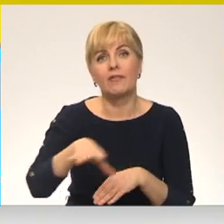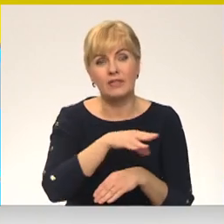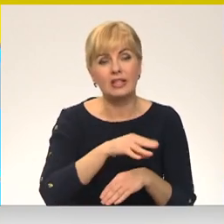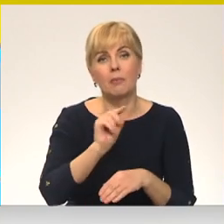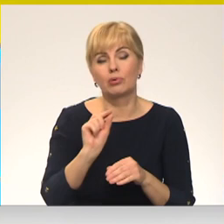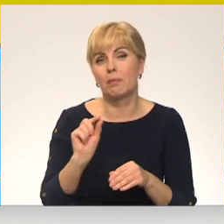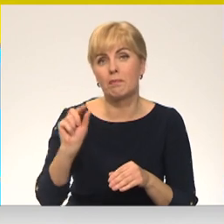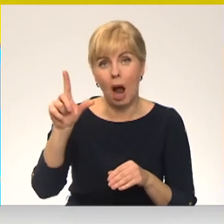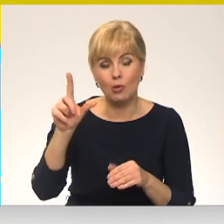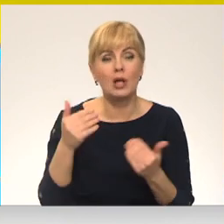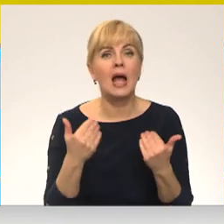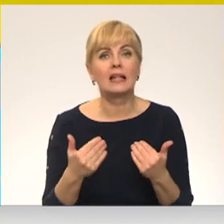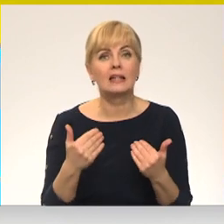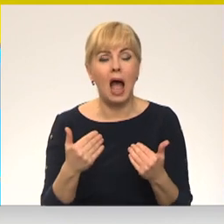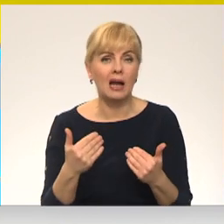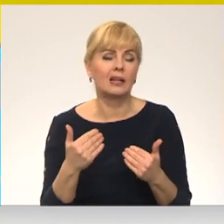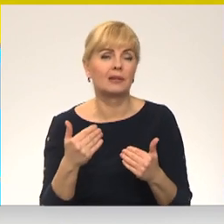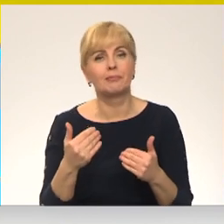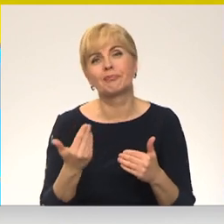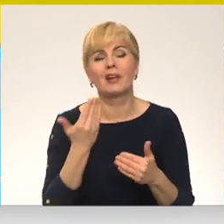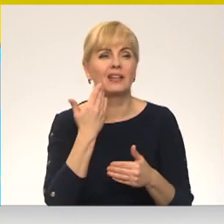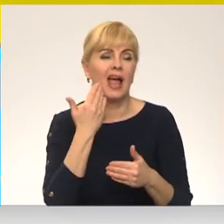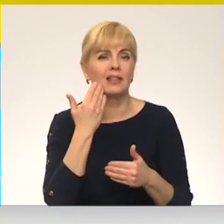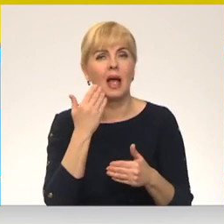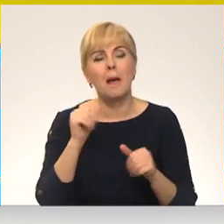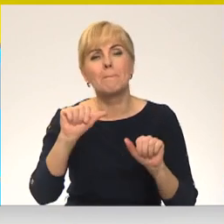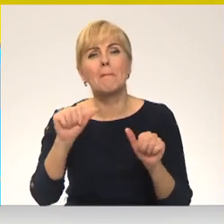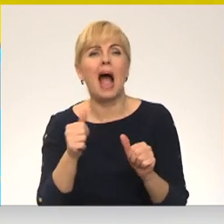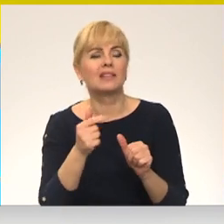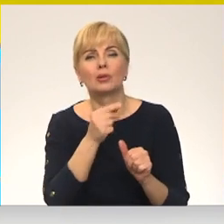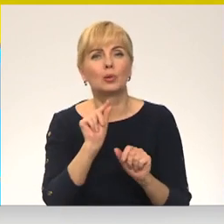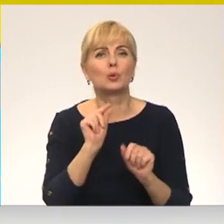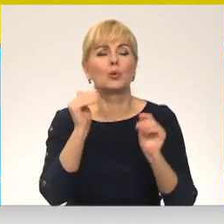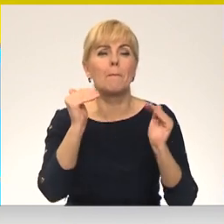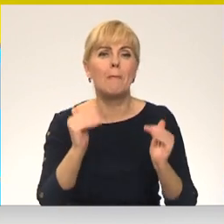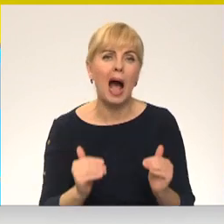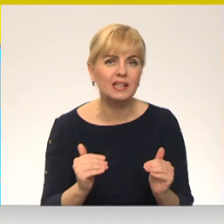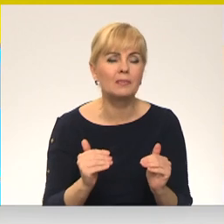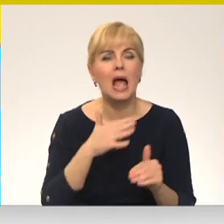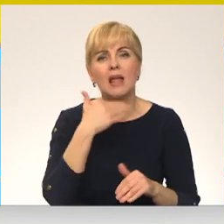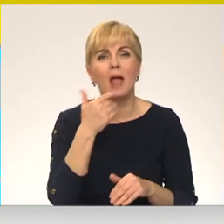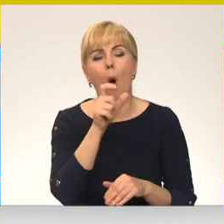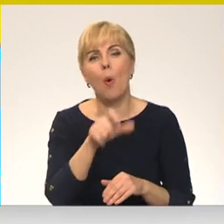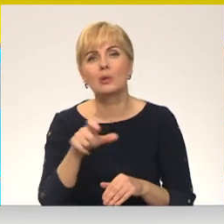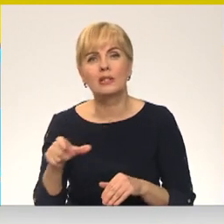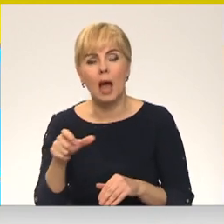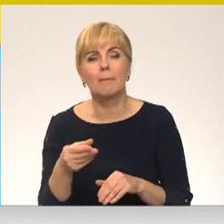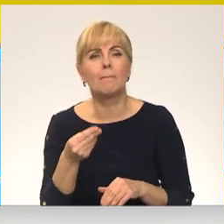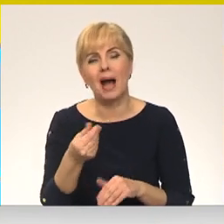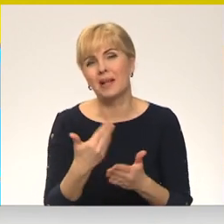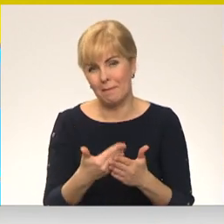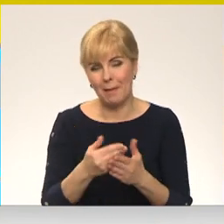augšu, jo šobrīd viņi mākslīgi, nu, tā tiešām ļoti pazemināti. Pat daudziem ir maksā